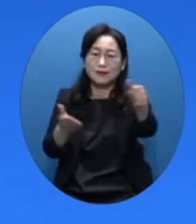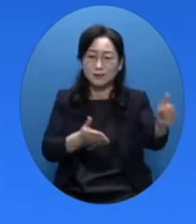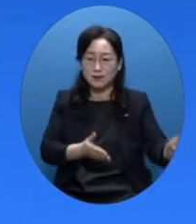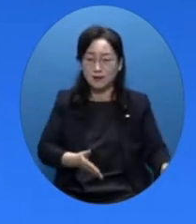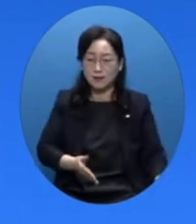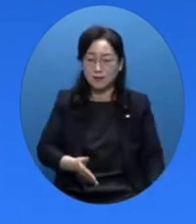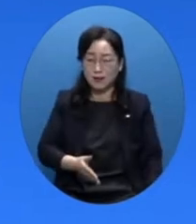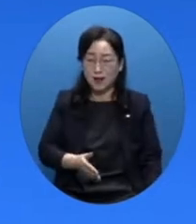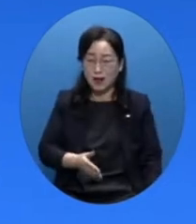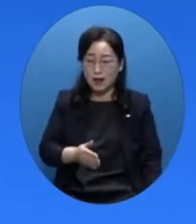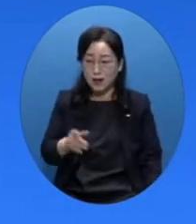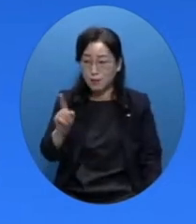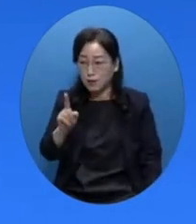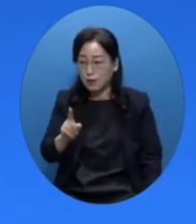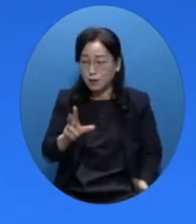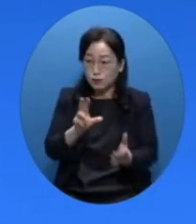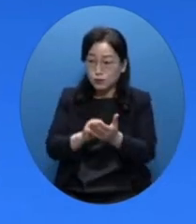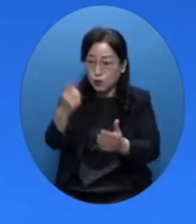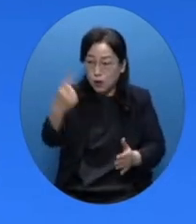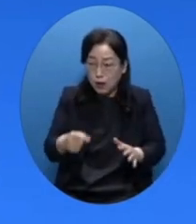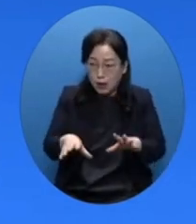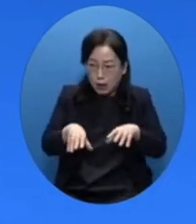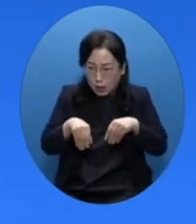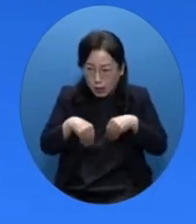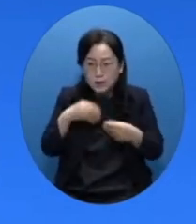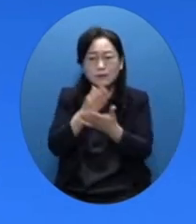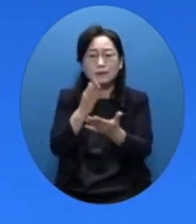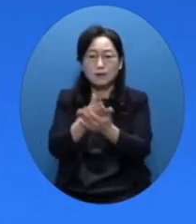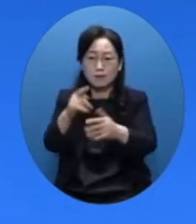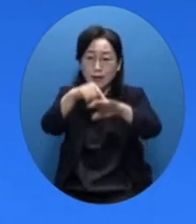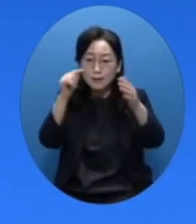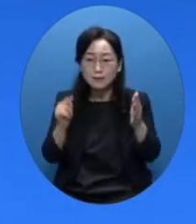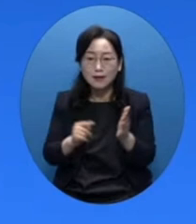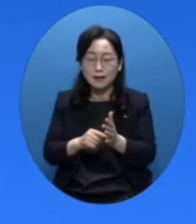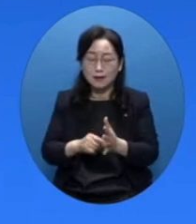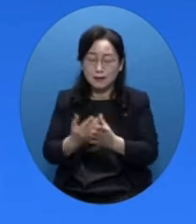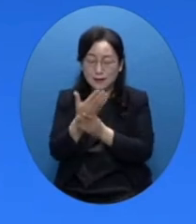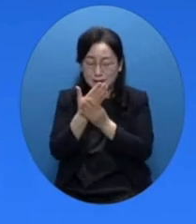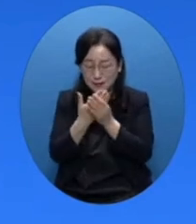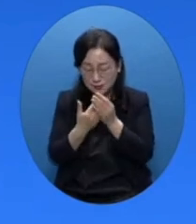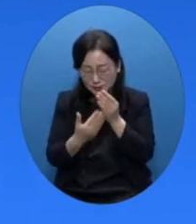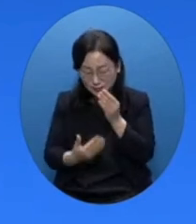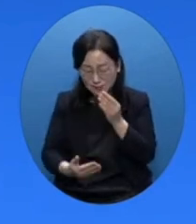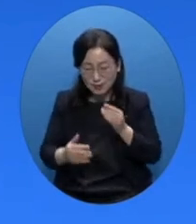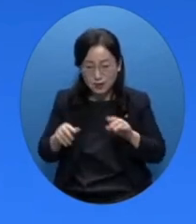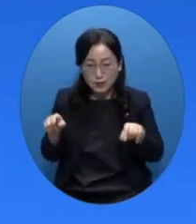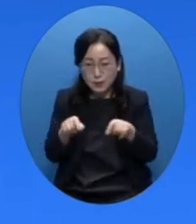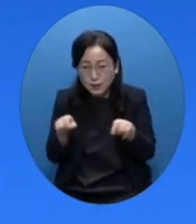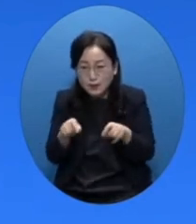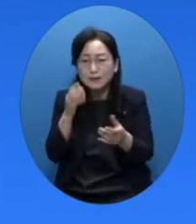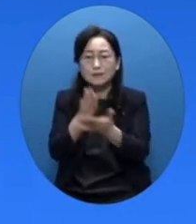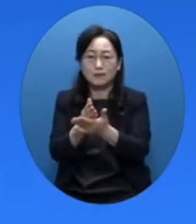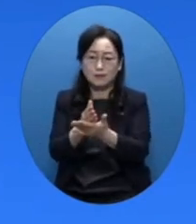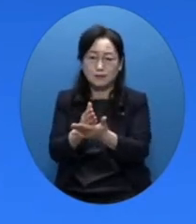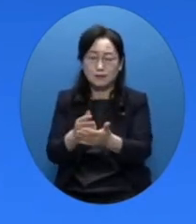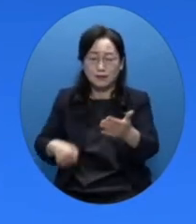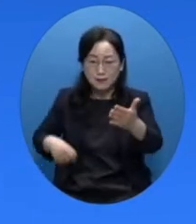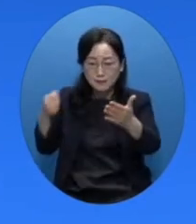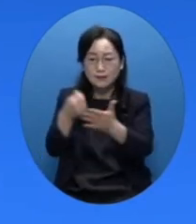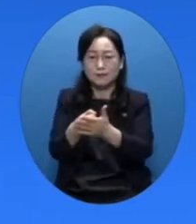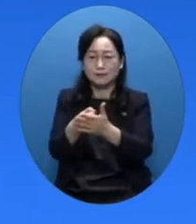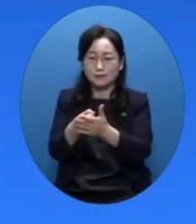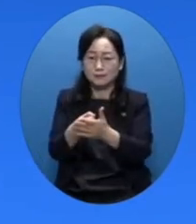절대로 문제가 다가온다고 움츠러들지 말고 밤에 낙심하고 두려워 떨지 말고 담대히